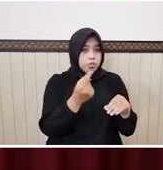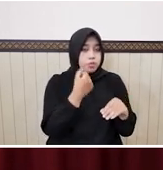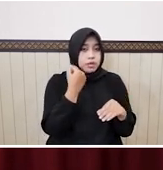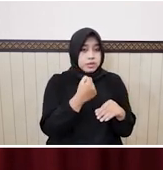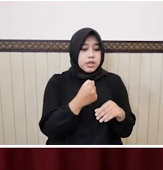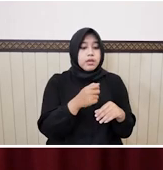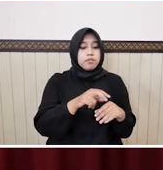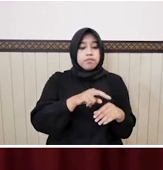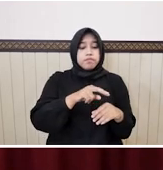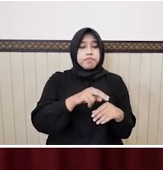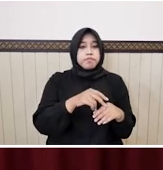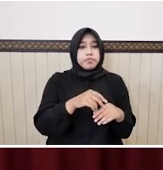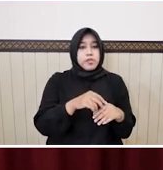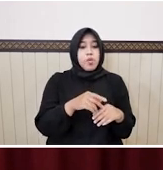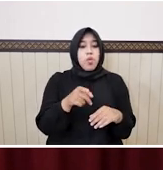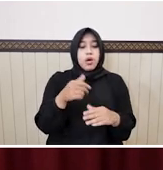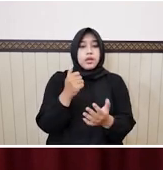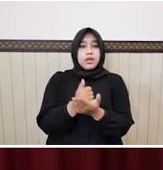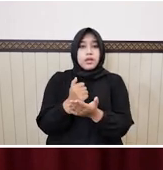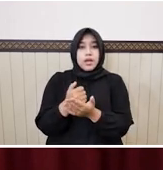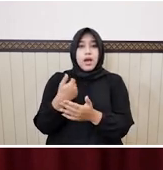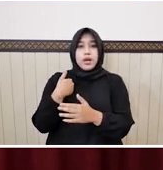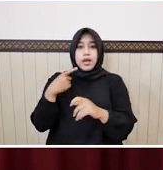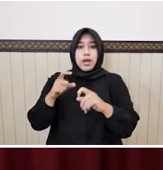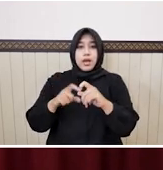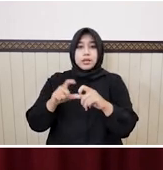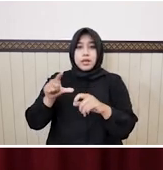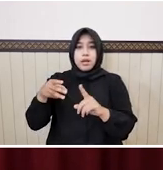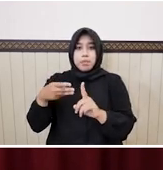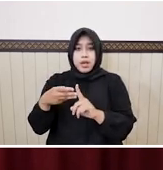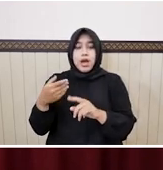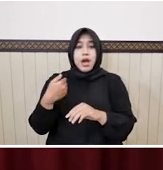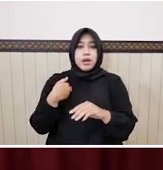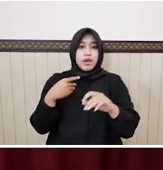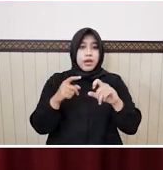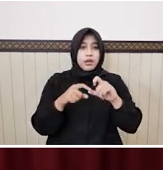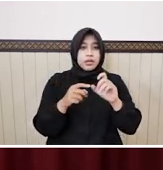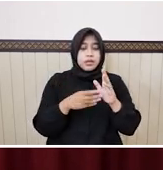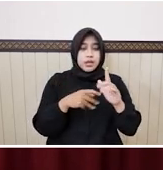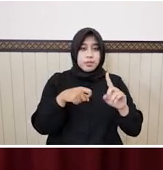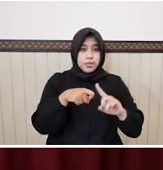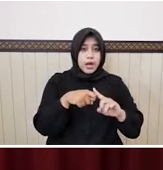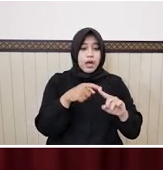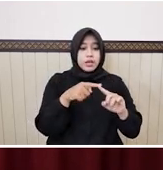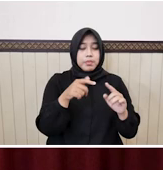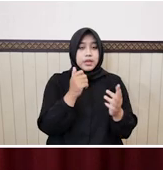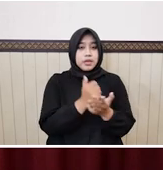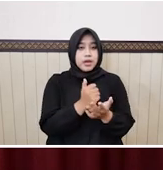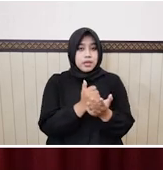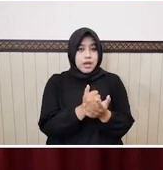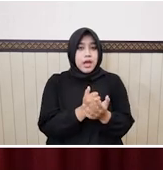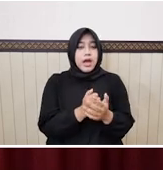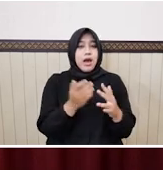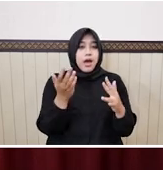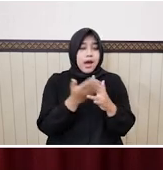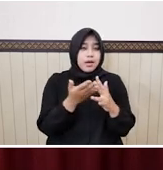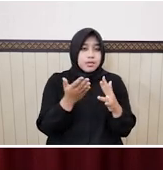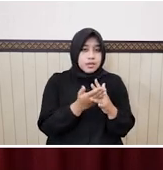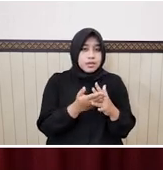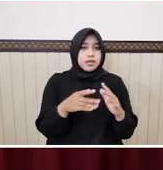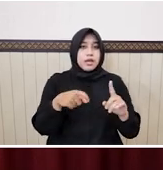namanya di sekolah yang umum oada SLB ada kejuruan dan sebagainya Tetapi kalau untuk asas keadilan